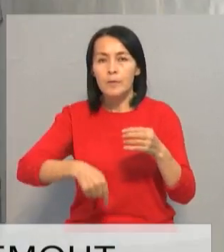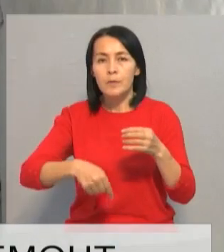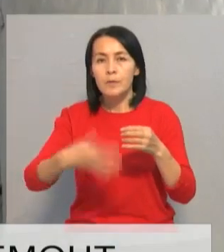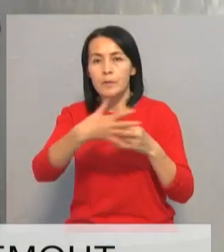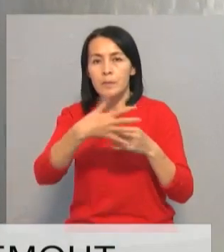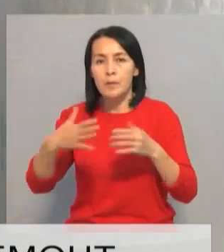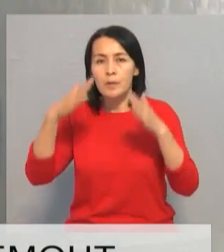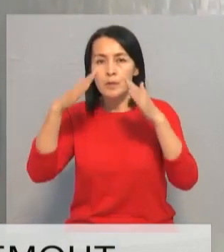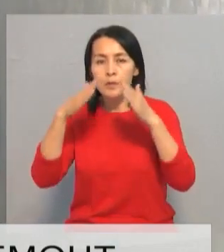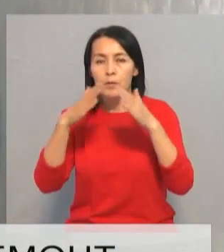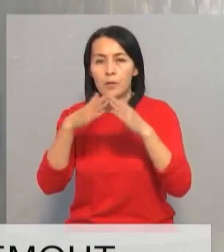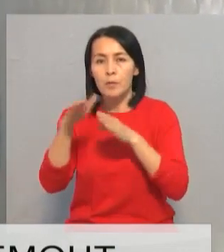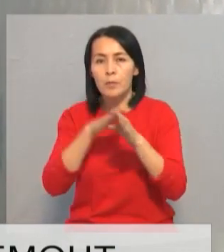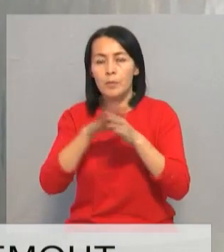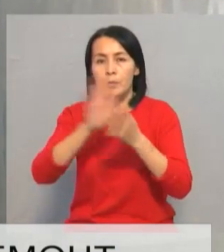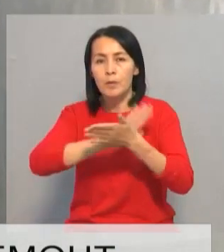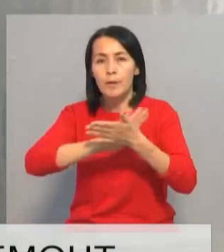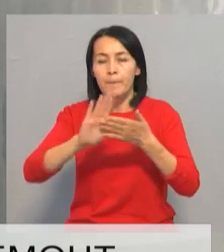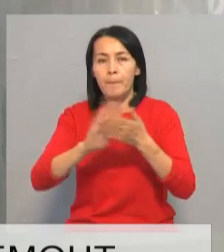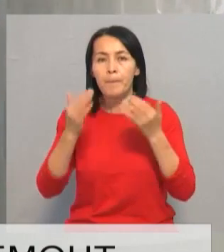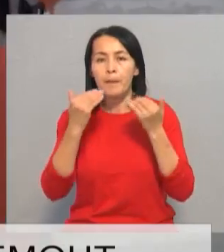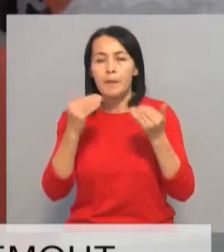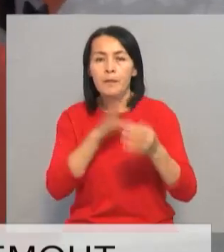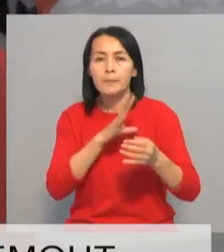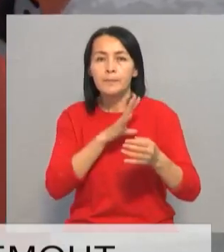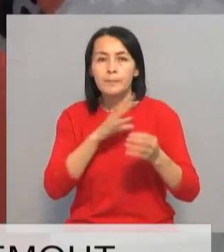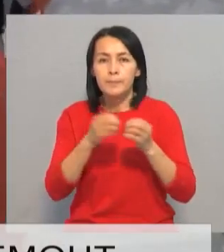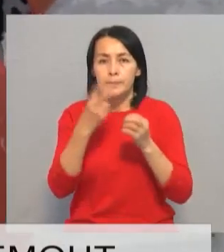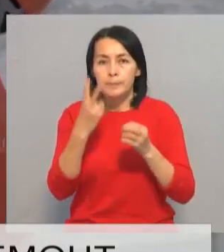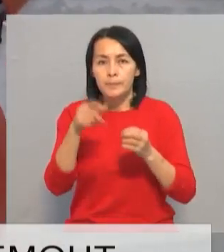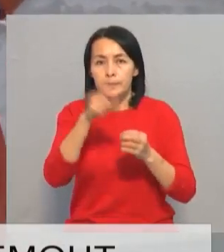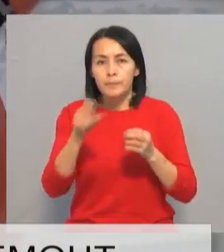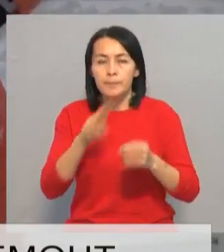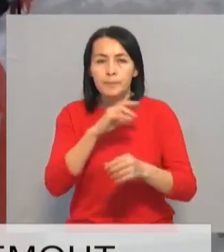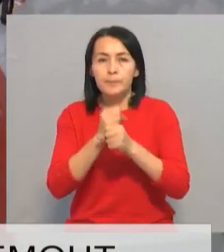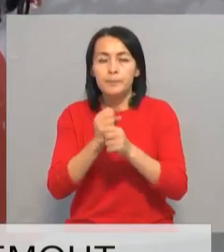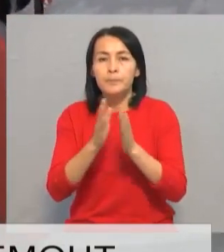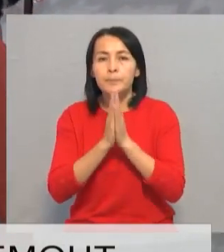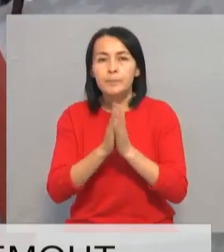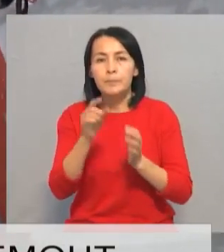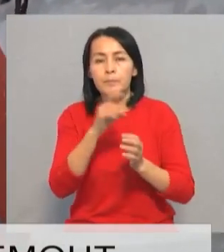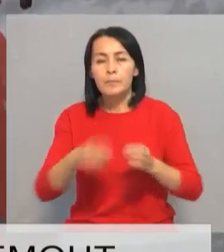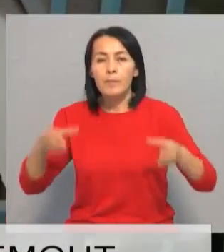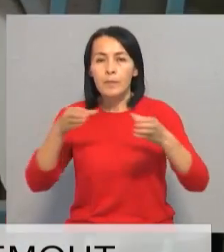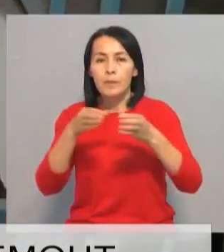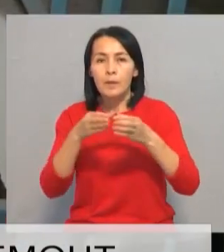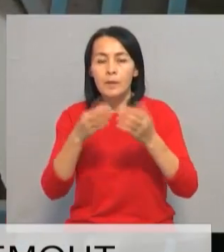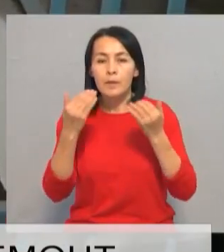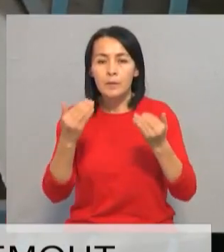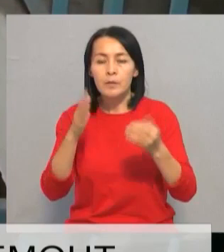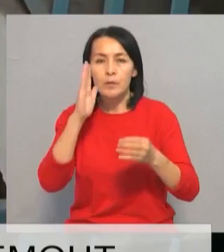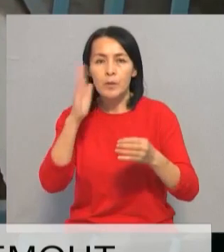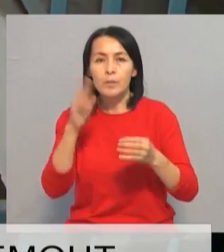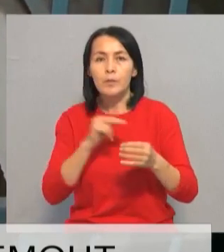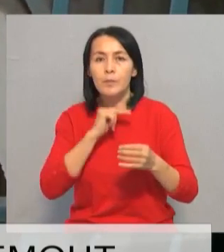дома будет проведена полная уборка. Всего было задействовано 12 человек. По просьбе жителей компания-подрядчик также